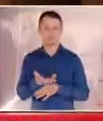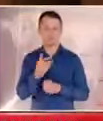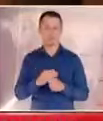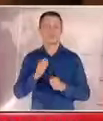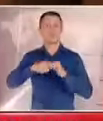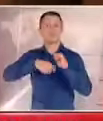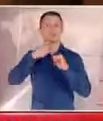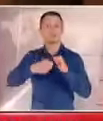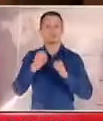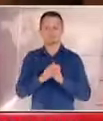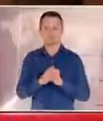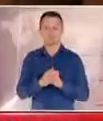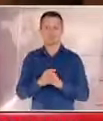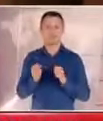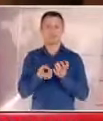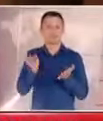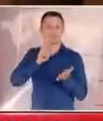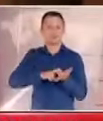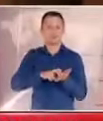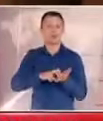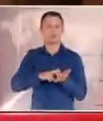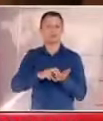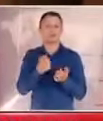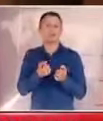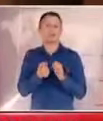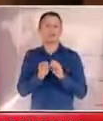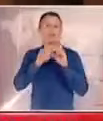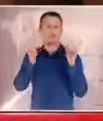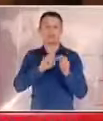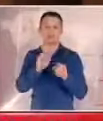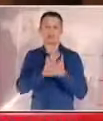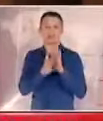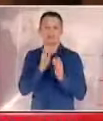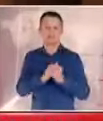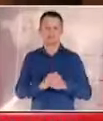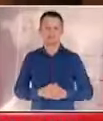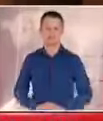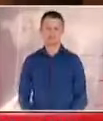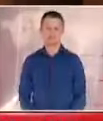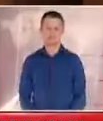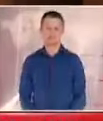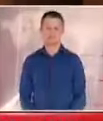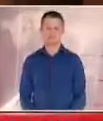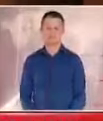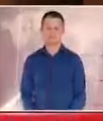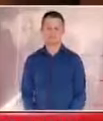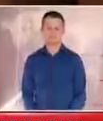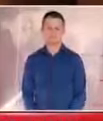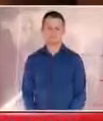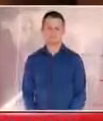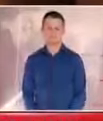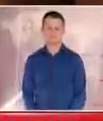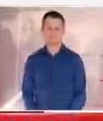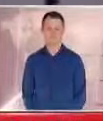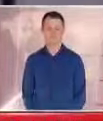filmului Dimineața care nu se va sfârși, producător Ciprian Mega și Sharp Film.